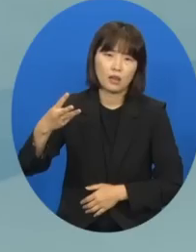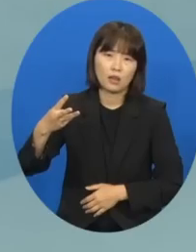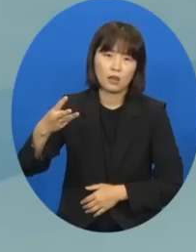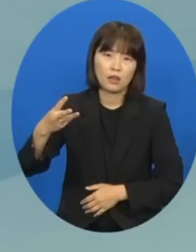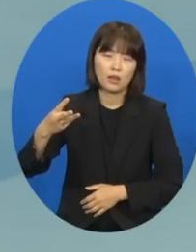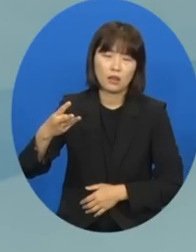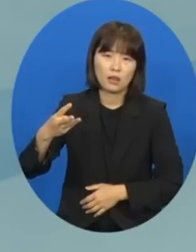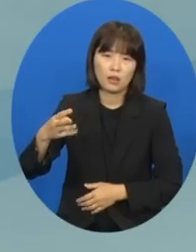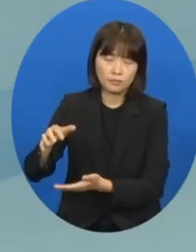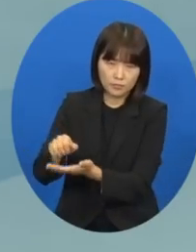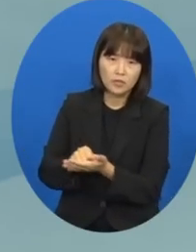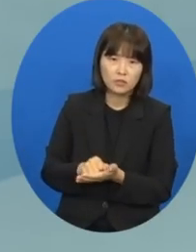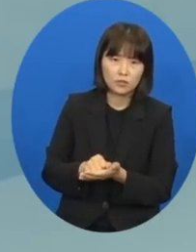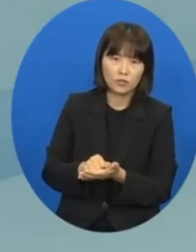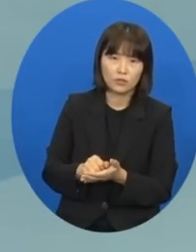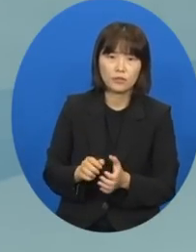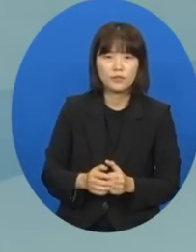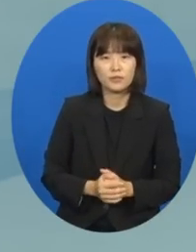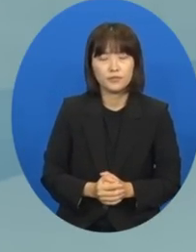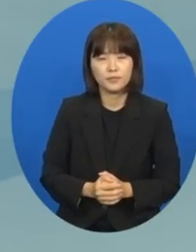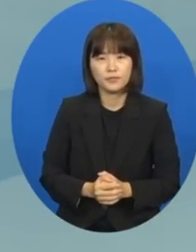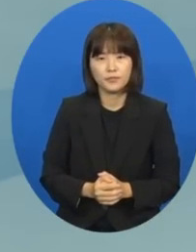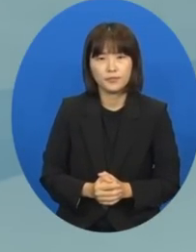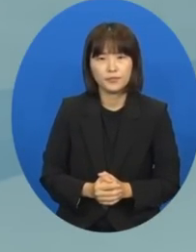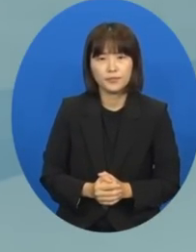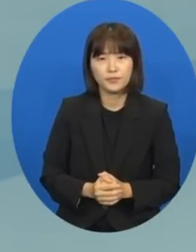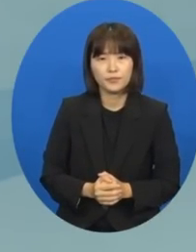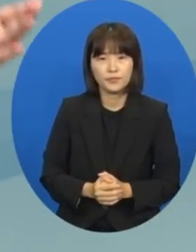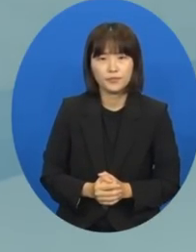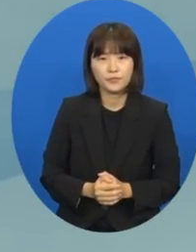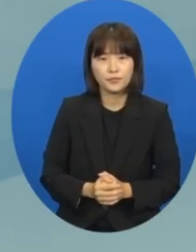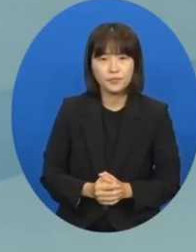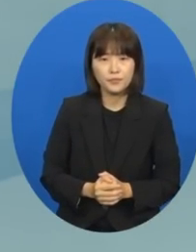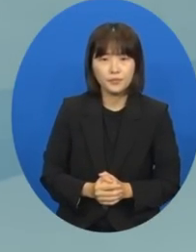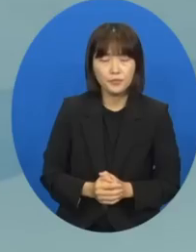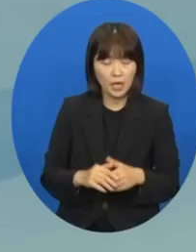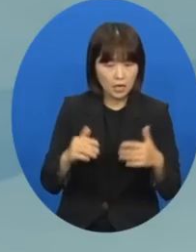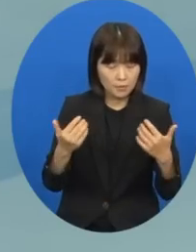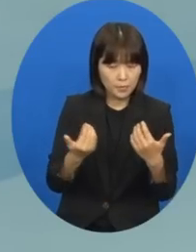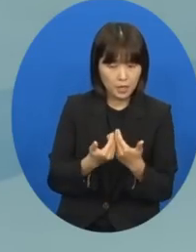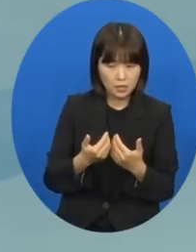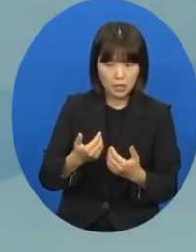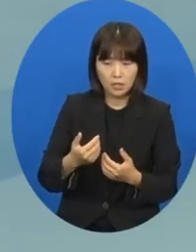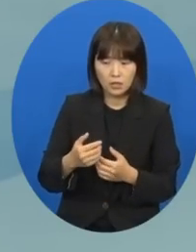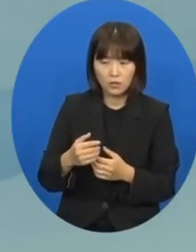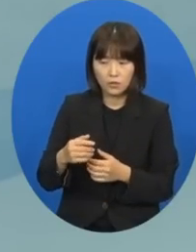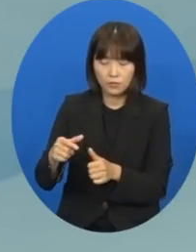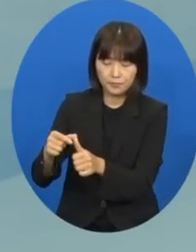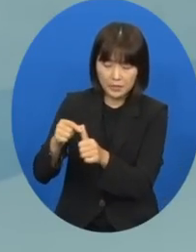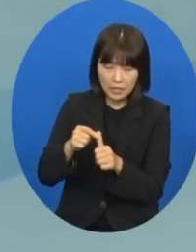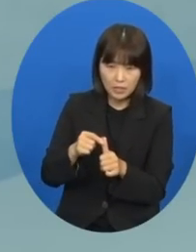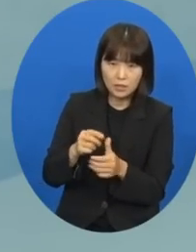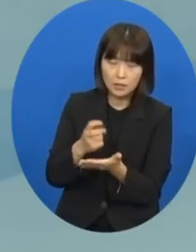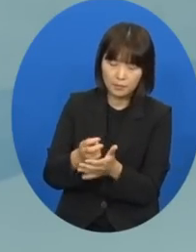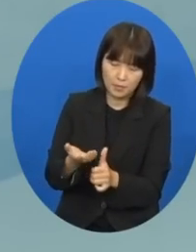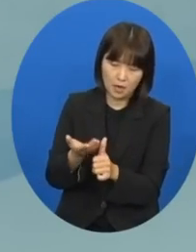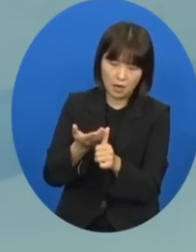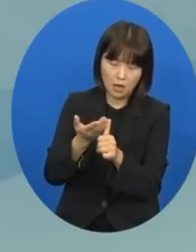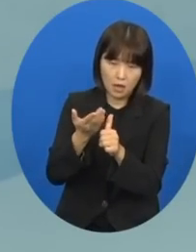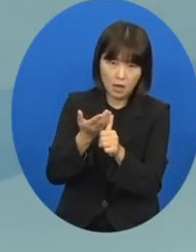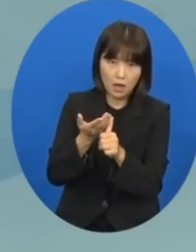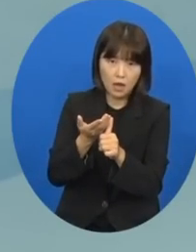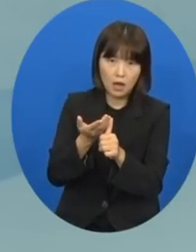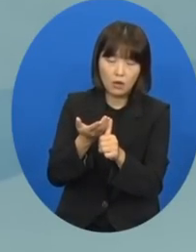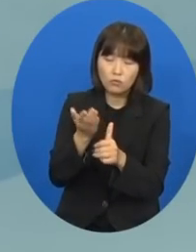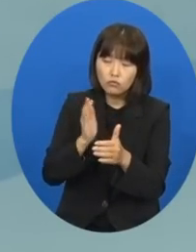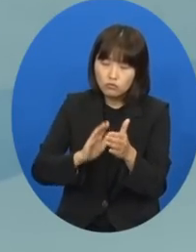키우면서도 믿음으로 살지 않는다면 그것이 하갈을 취하는 것이 될 수 있다는 거예요. 반대로 자녀를 입양하더라도 믿음으로 키울 수 있다면, 사랑으로 키울 수 있다면, 정말